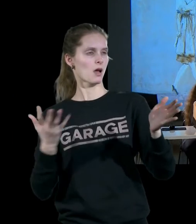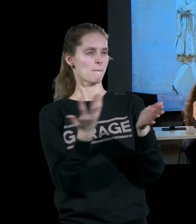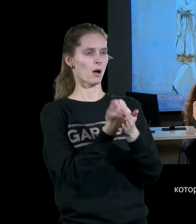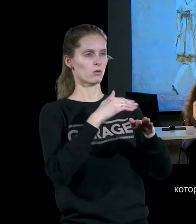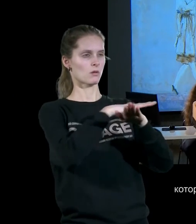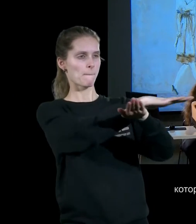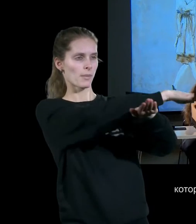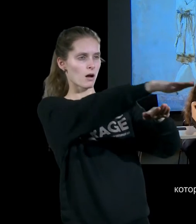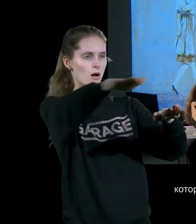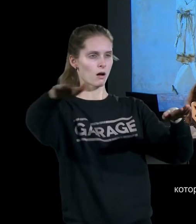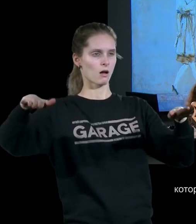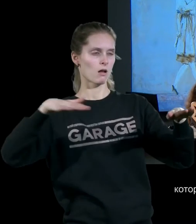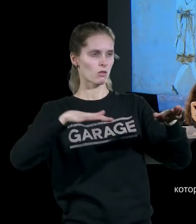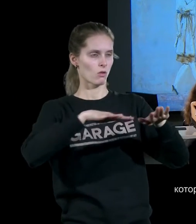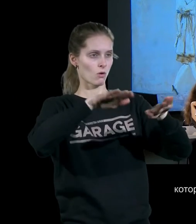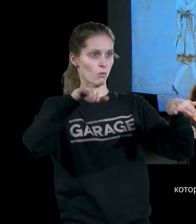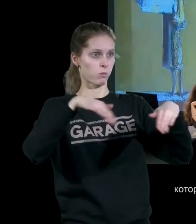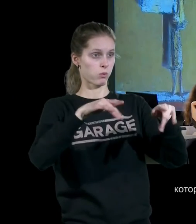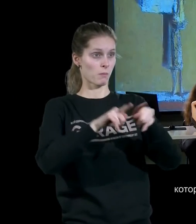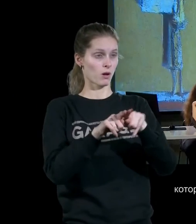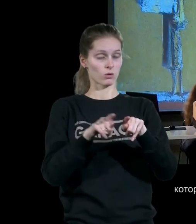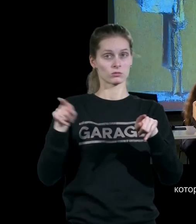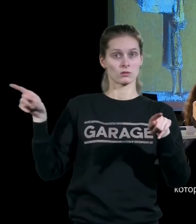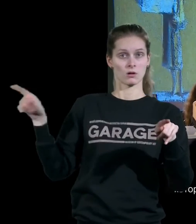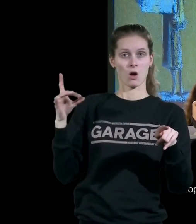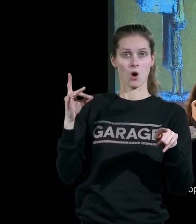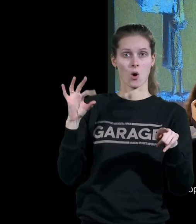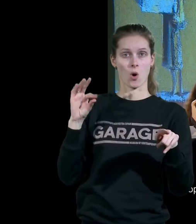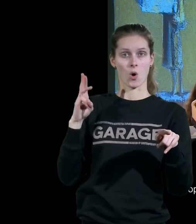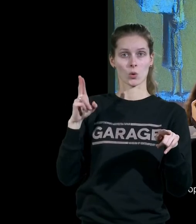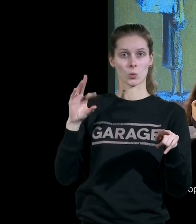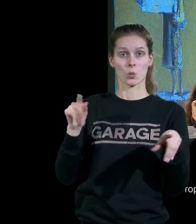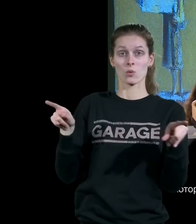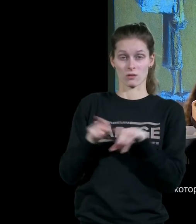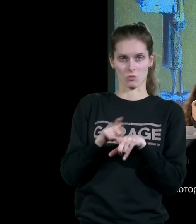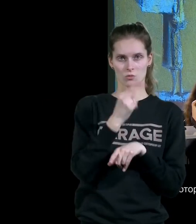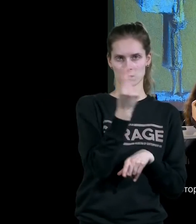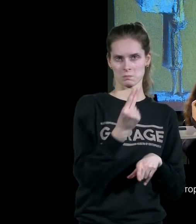абстрактные полотна, которые Ротко будет писать в свой зрелый период творчества.